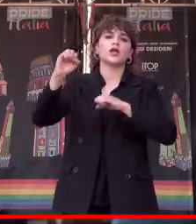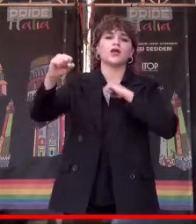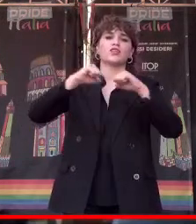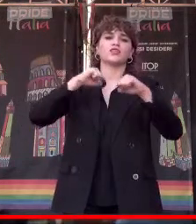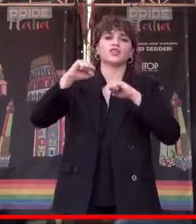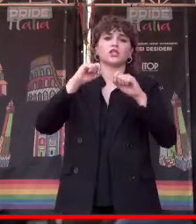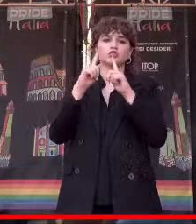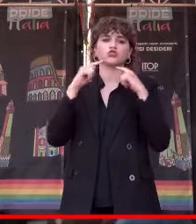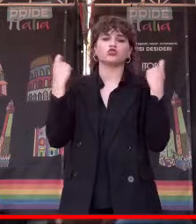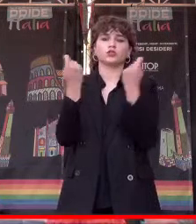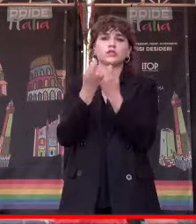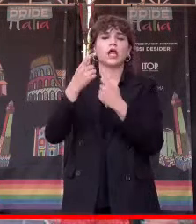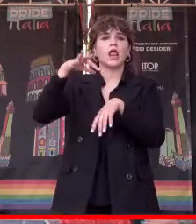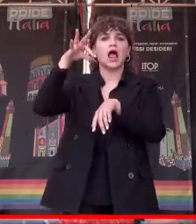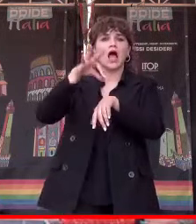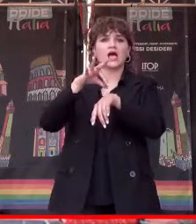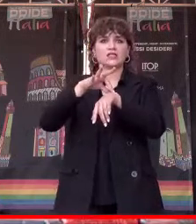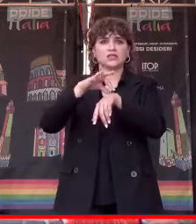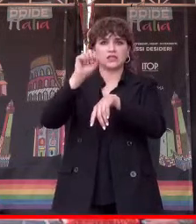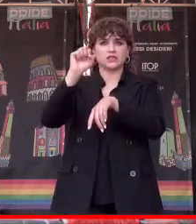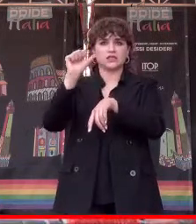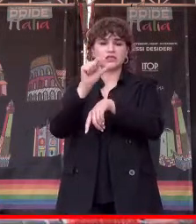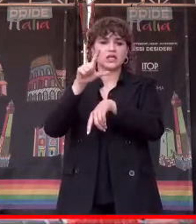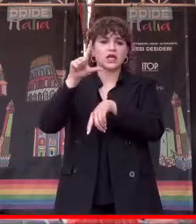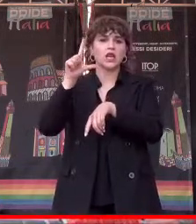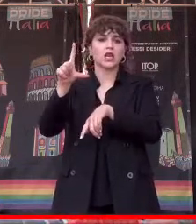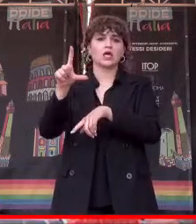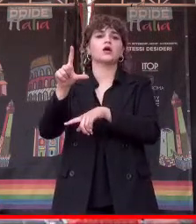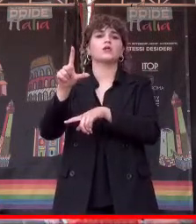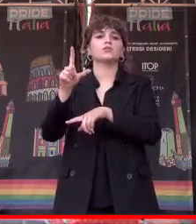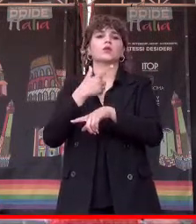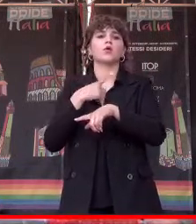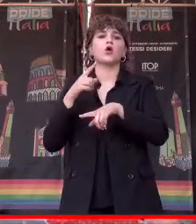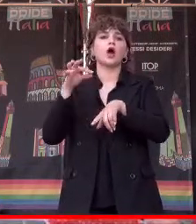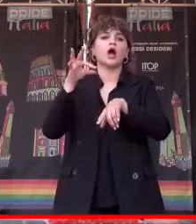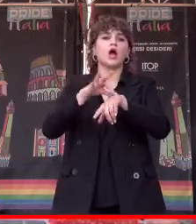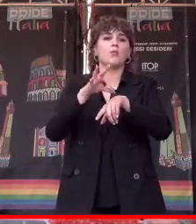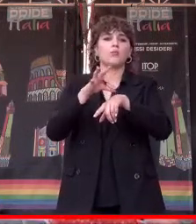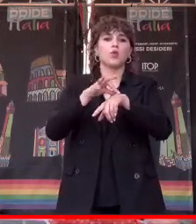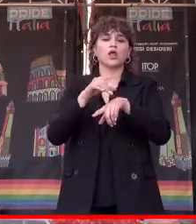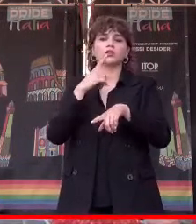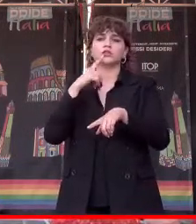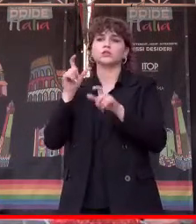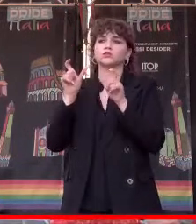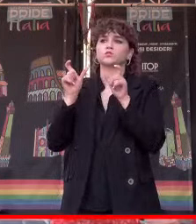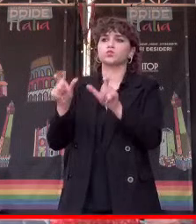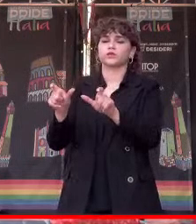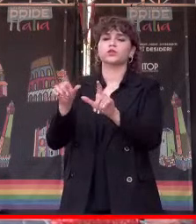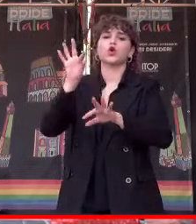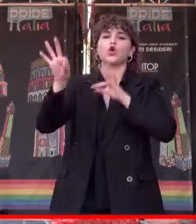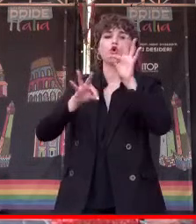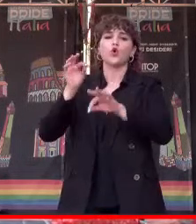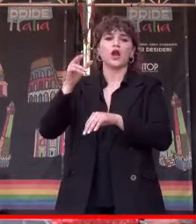ambulatori, soprattutto che curano la salute della donna, fossero adattati